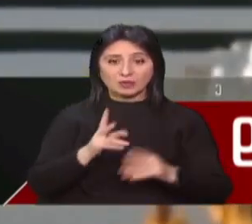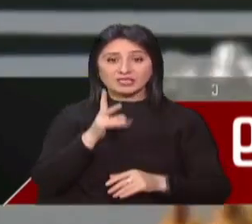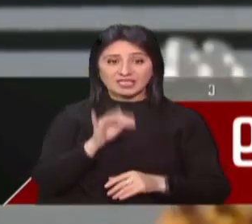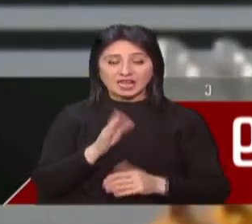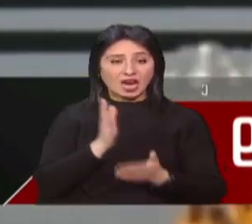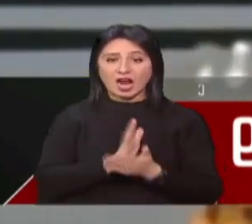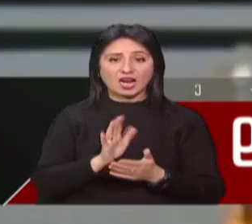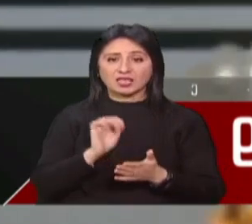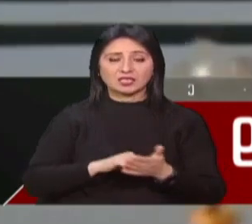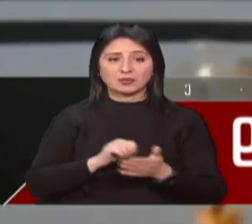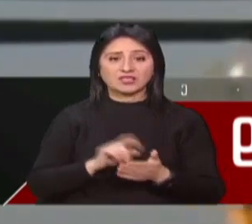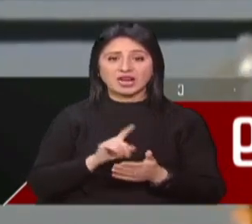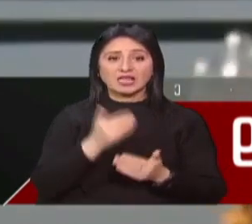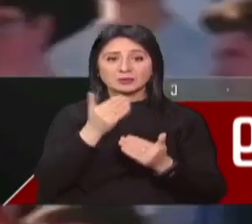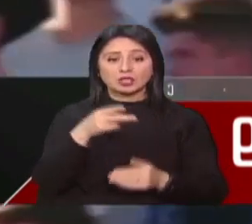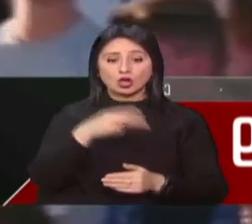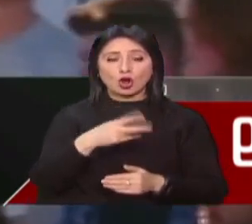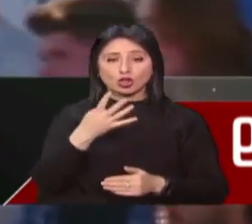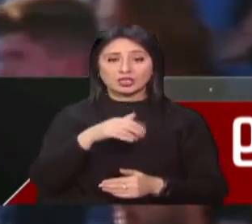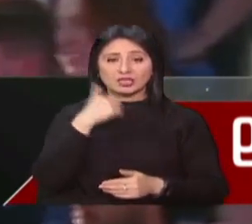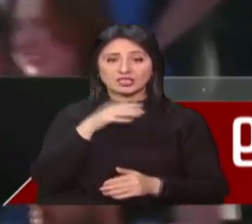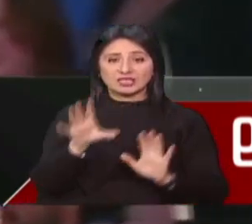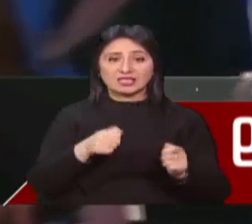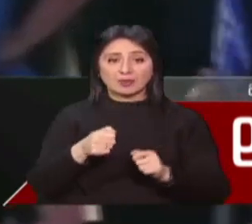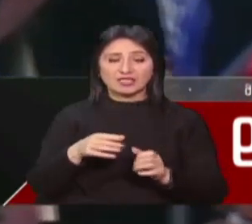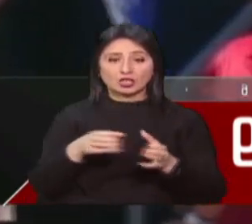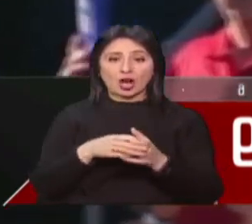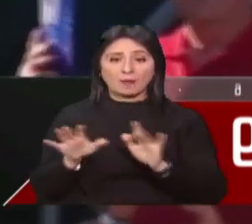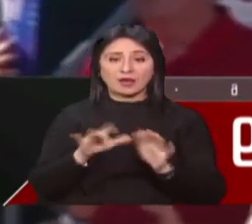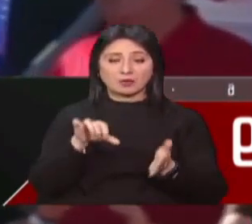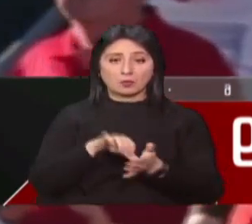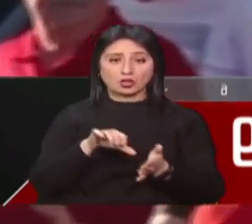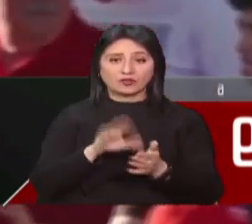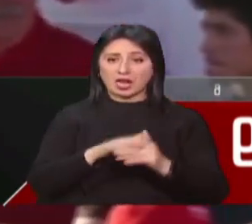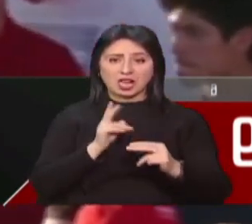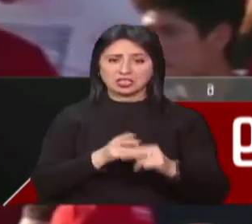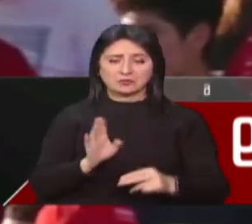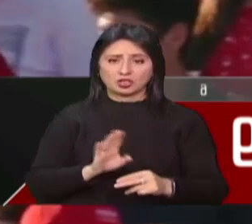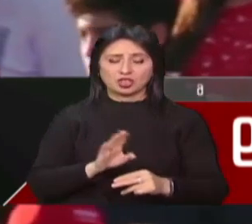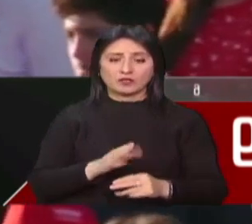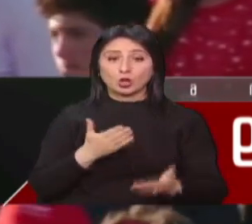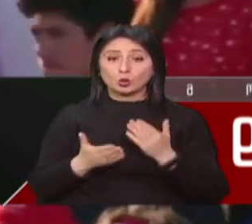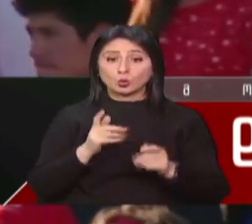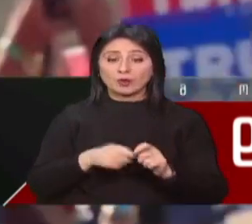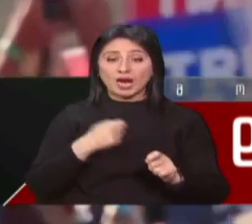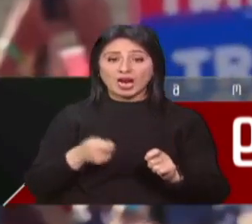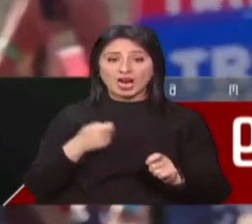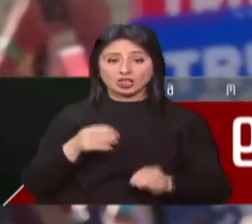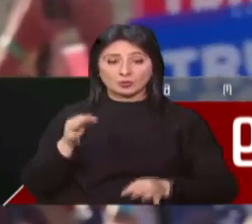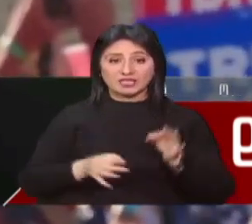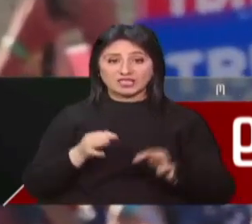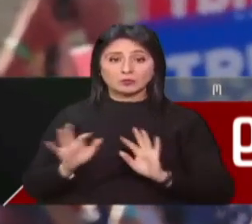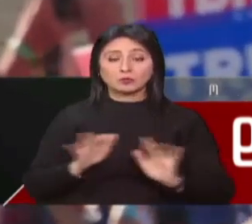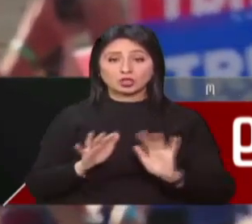კი არ არსებობს მიზეზი, რაც მის 2024 წლის საპრეზიდენტო კამპანიაში მონაწილეობას ხელს შეუშლის. თუმცა გაჭიანურებულმა